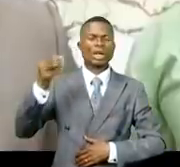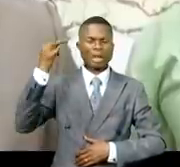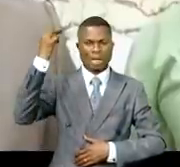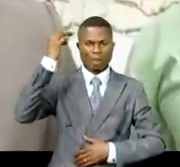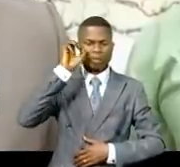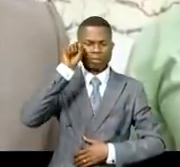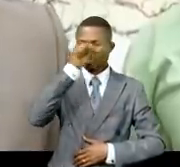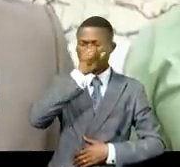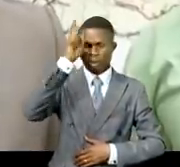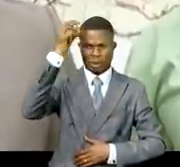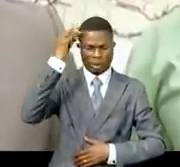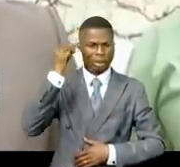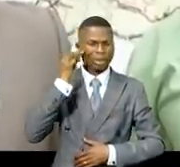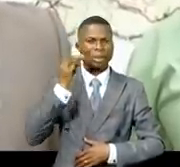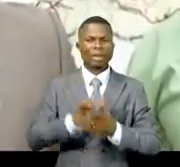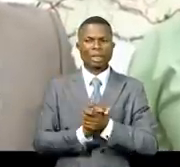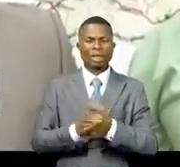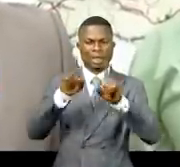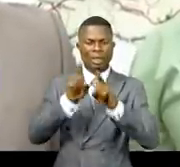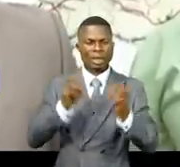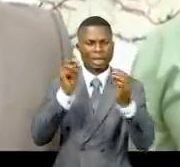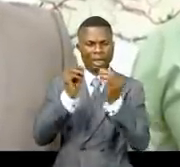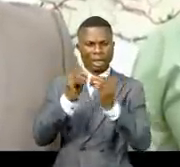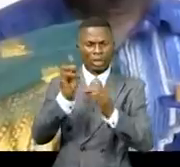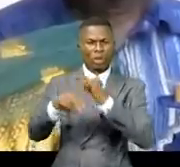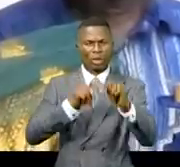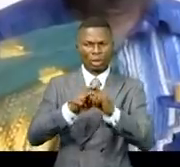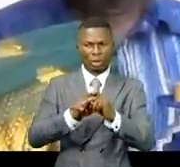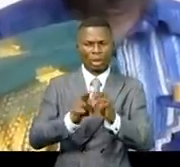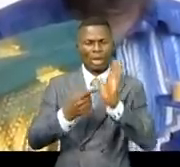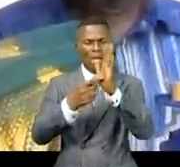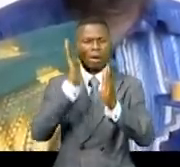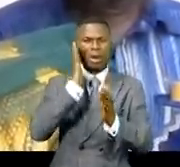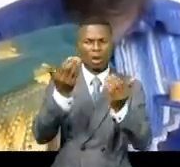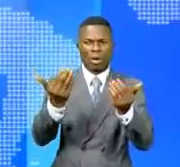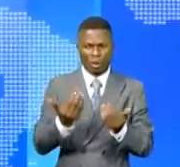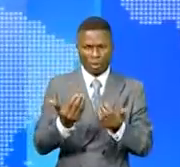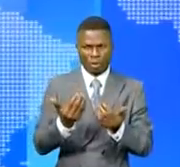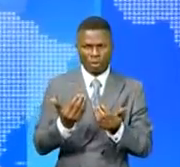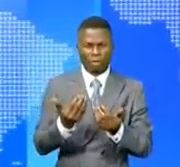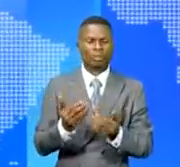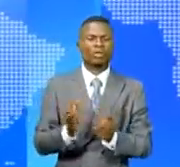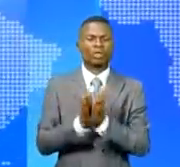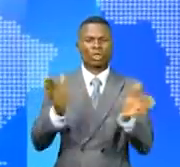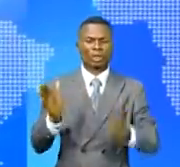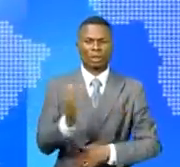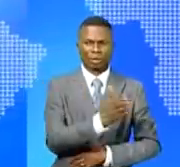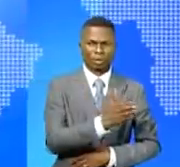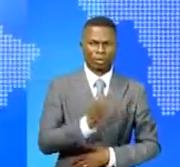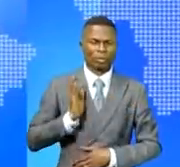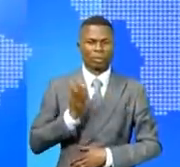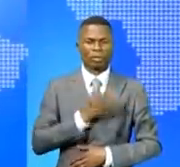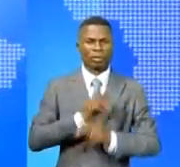Premier ministre et chef de gouvernement. Fruit des consultations nationales et expression de la volonté politique. Notre